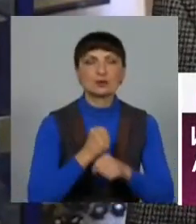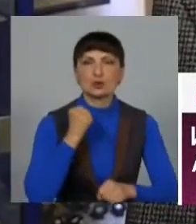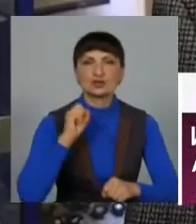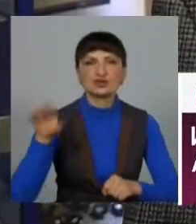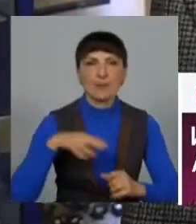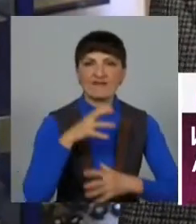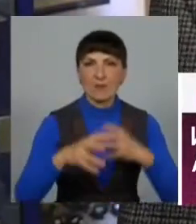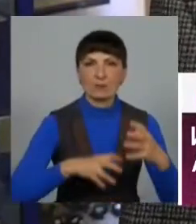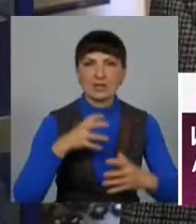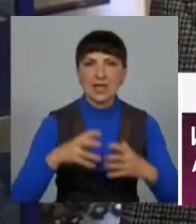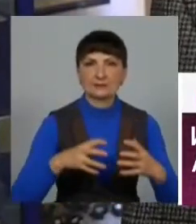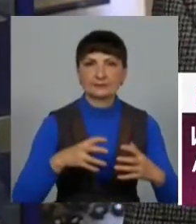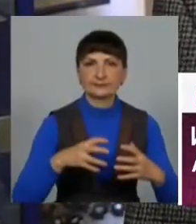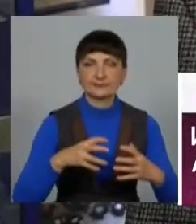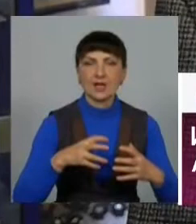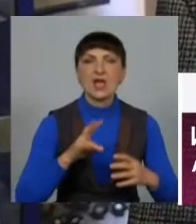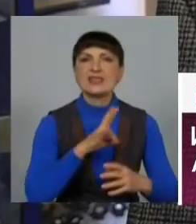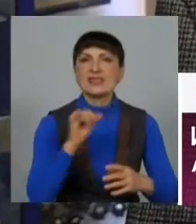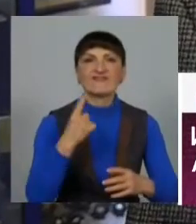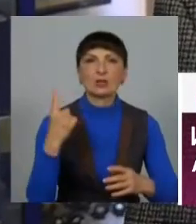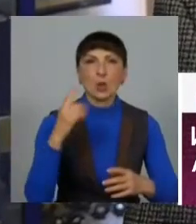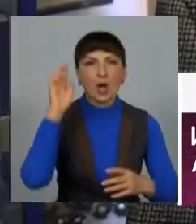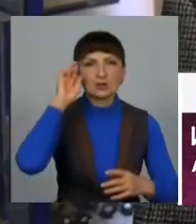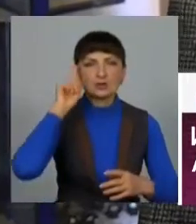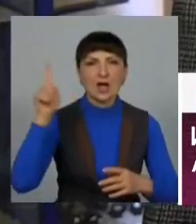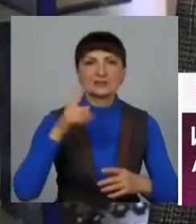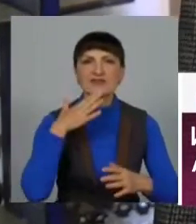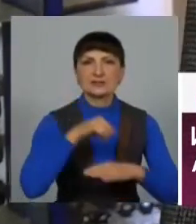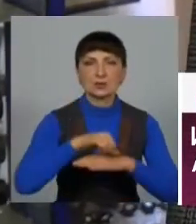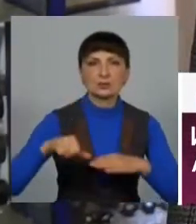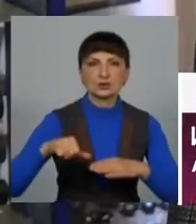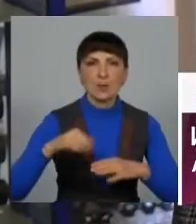мире. Ни в одной развитой стране таких